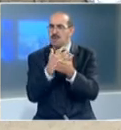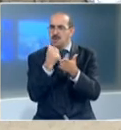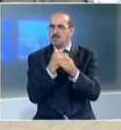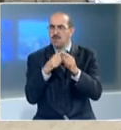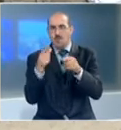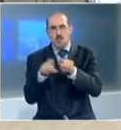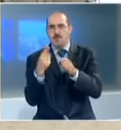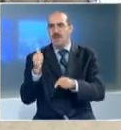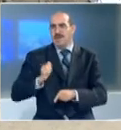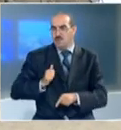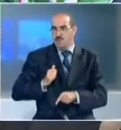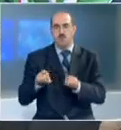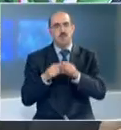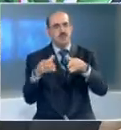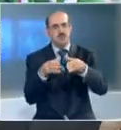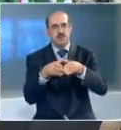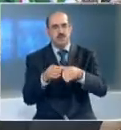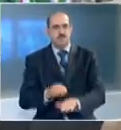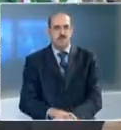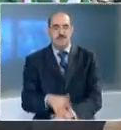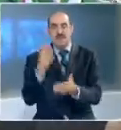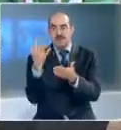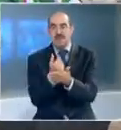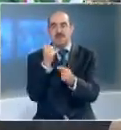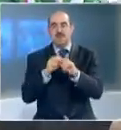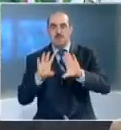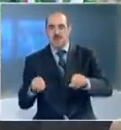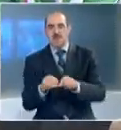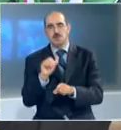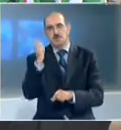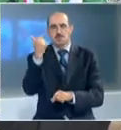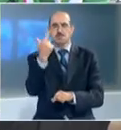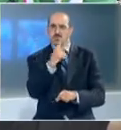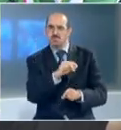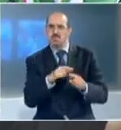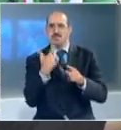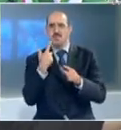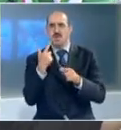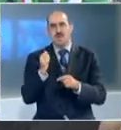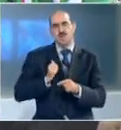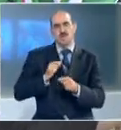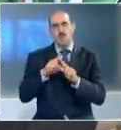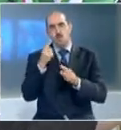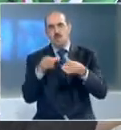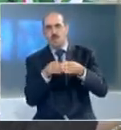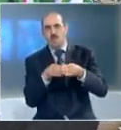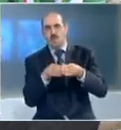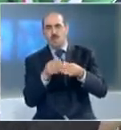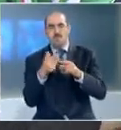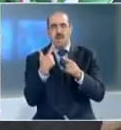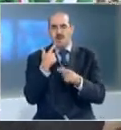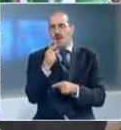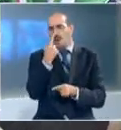حسب الفردي وحسب الفرق. يعني تحصلنا على مراتب ما بين الأوائل، وهذا الشيء يعود طبعا للمدرسة